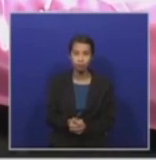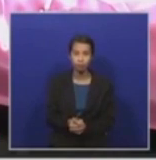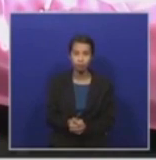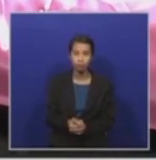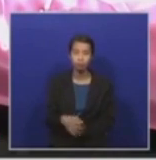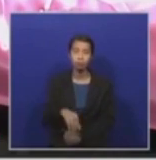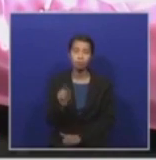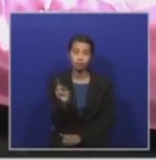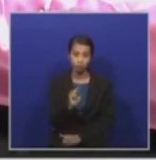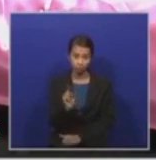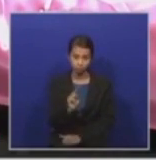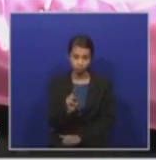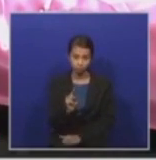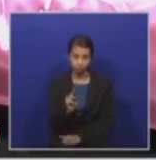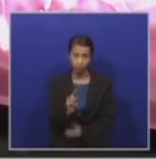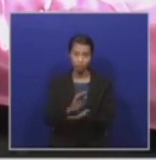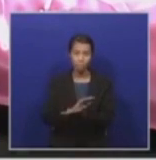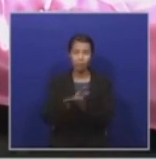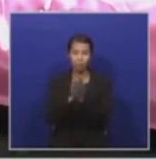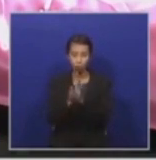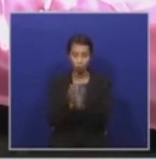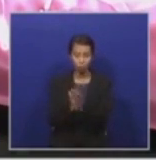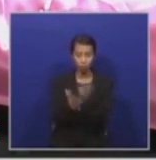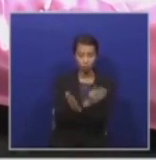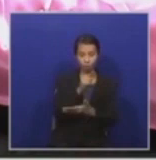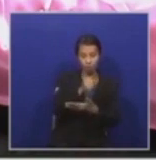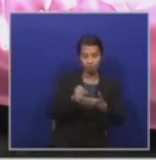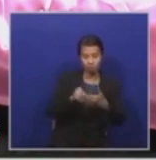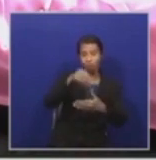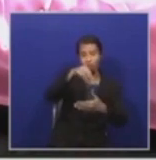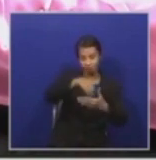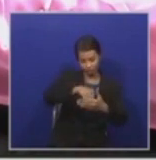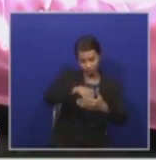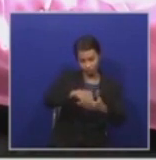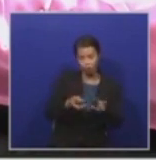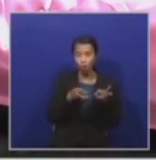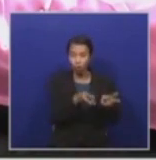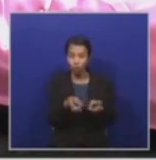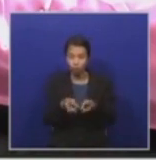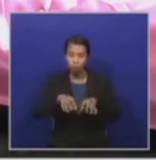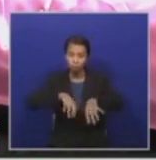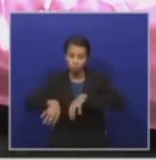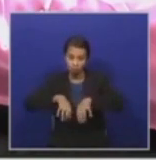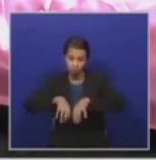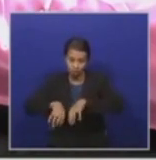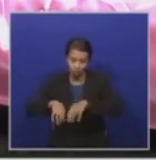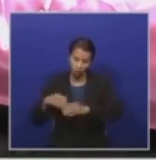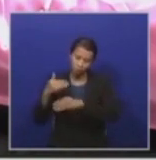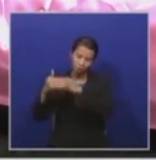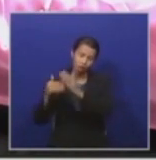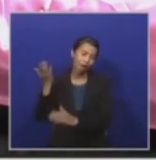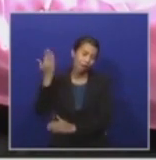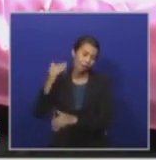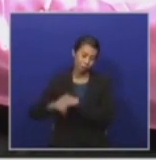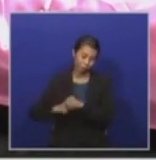ไหนล่ะปฏิรูปก่อนการเลือกตั้งไหนล่ะวิธีบริหารจัดการงบประมาณที่ได้มีการพัฒนาต่อเนื่องตั้งแต่ปี